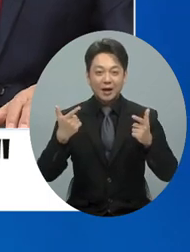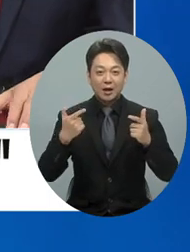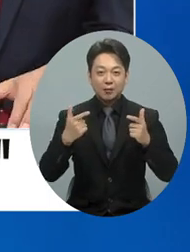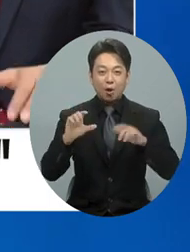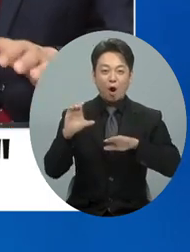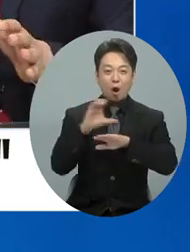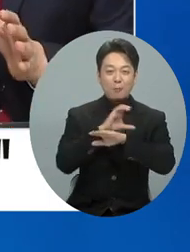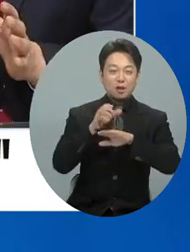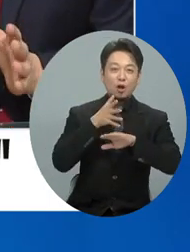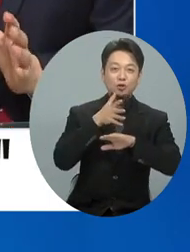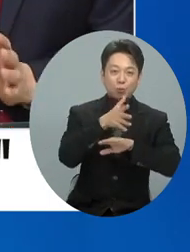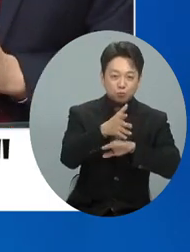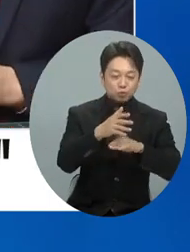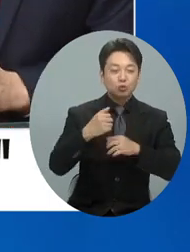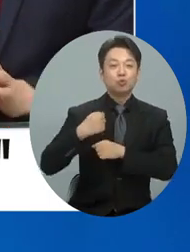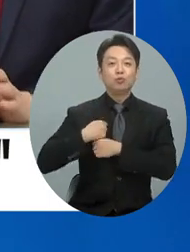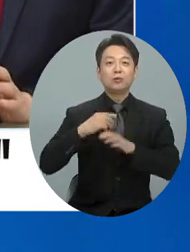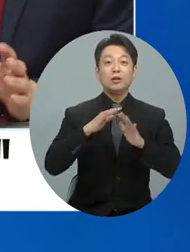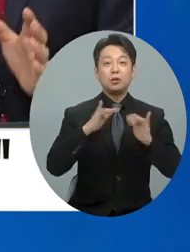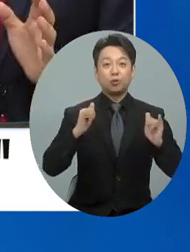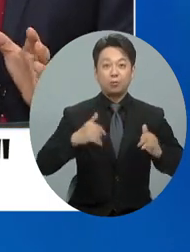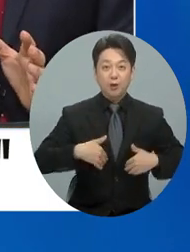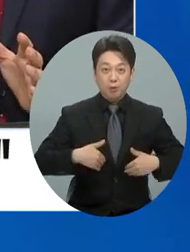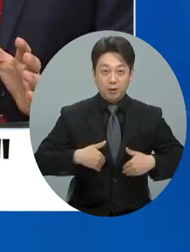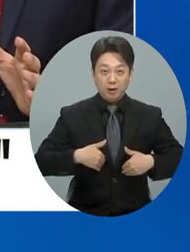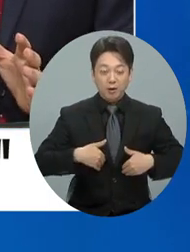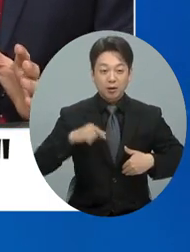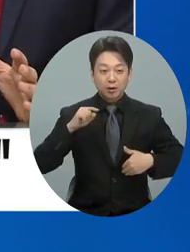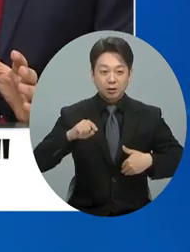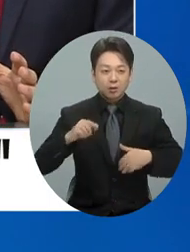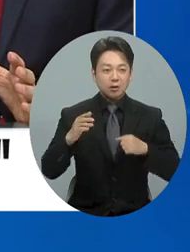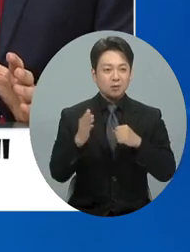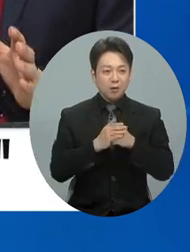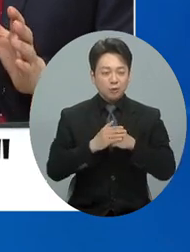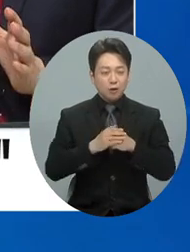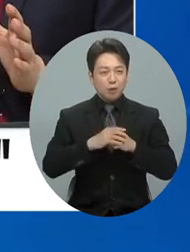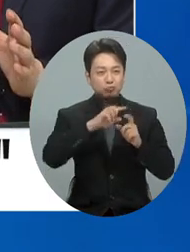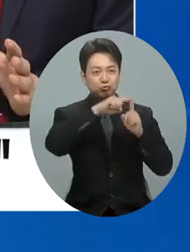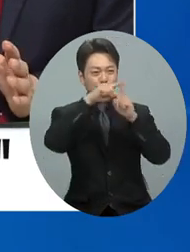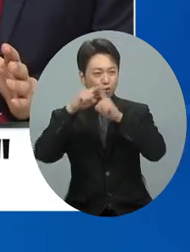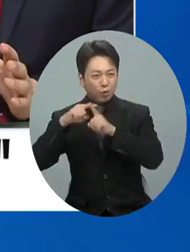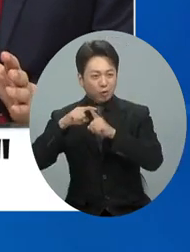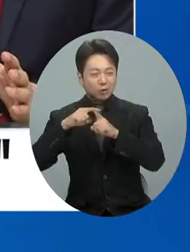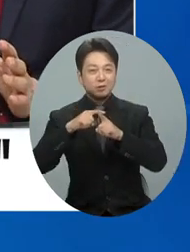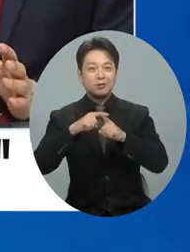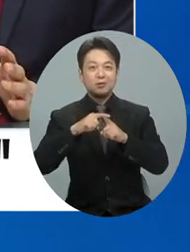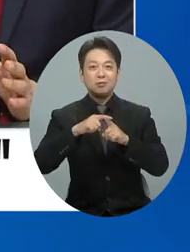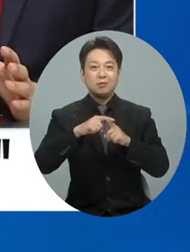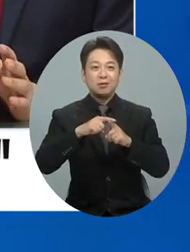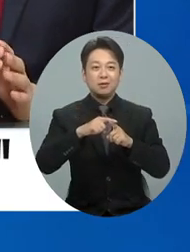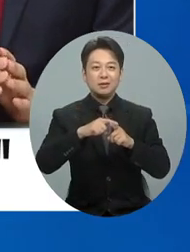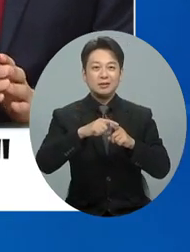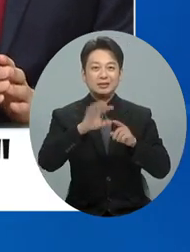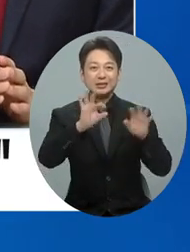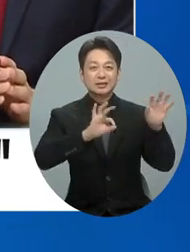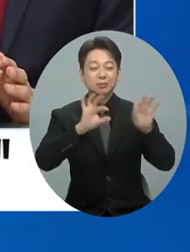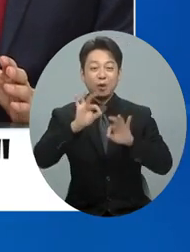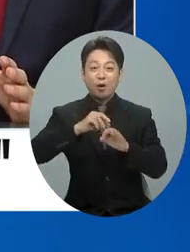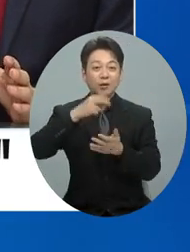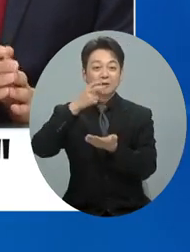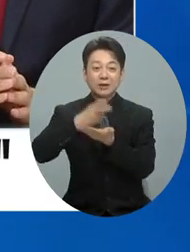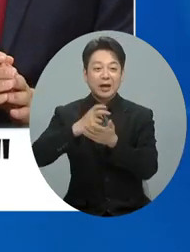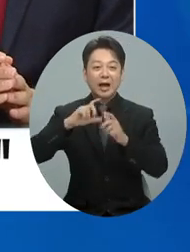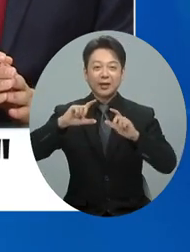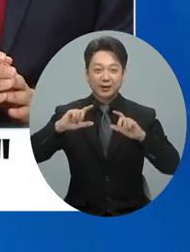그렇기 때문에 앞으로 이 변화하는 추세에 무조건 징병제라고 하는 개념을 창당을 하는 데 원인으로서 하나 뽑는다.